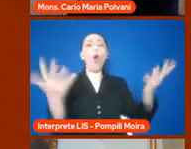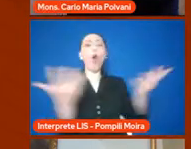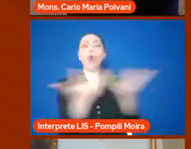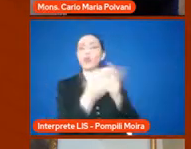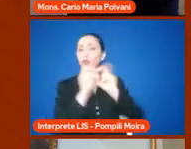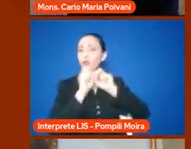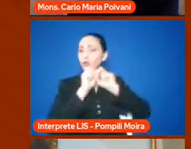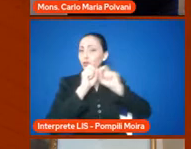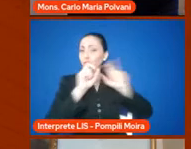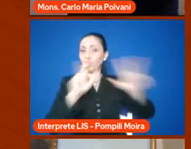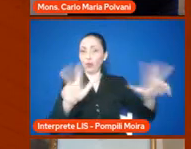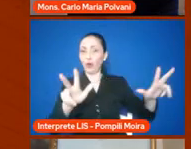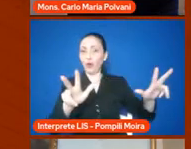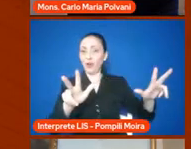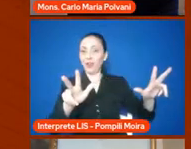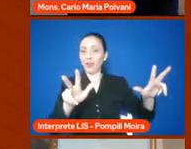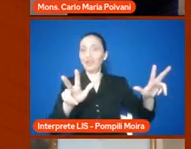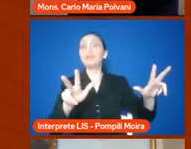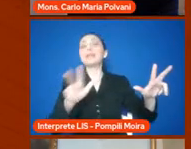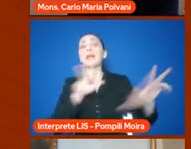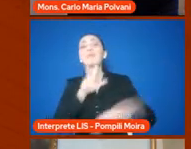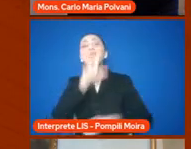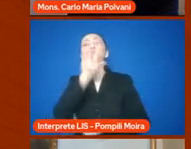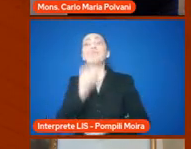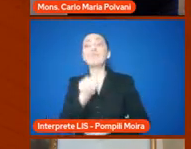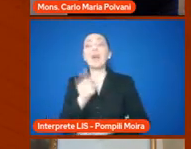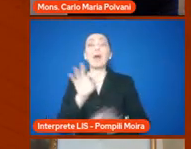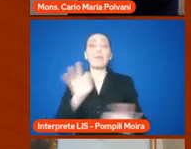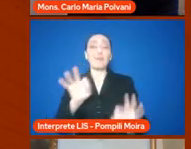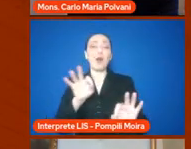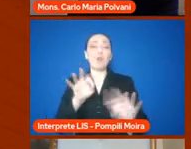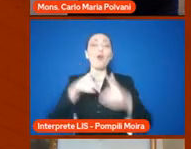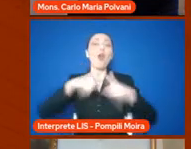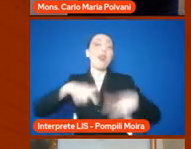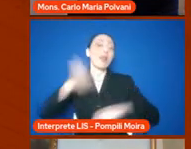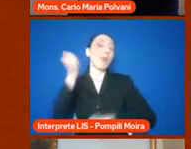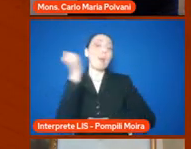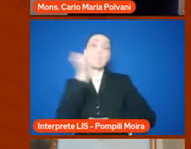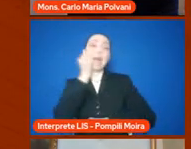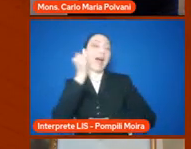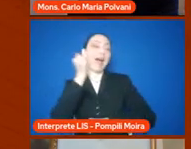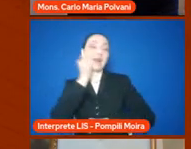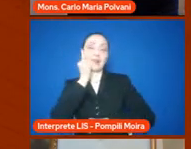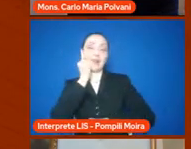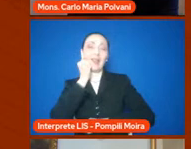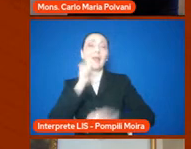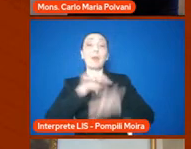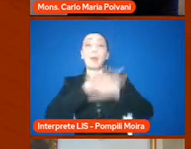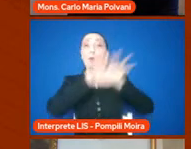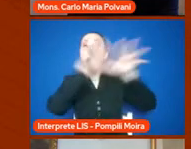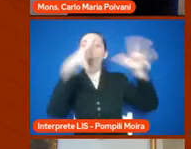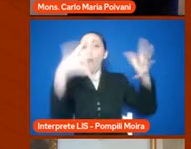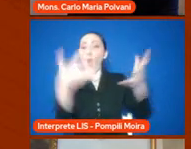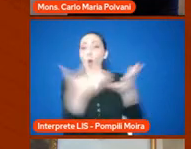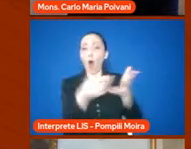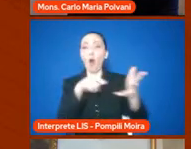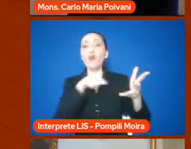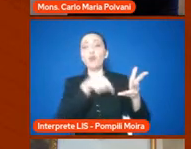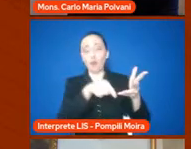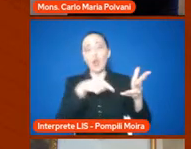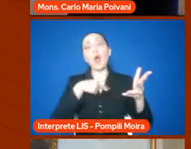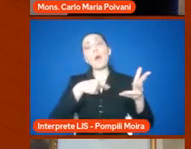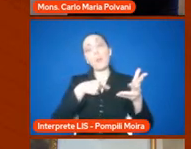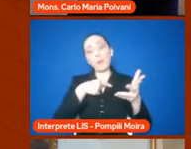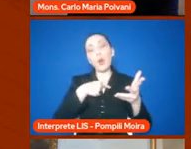giustamente l'ha fatto nella sua lingua madre, che è la più diffusa, lo ha fatto in collaborazione con l'Earth Day Network di Washington, di